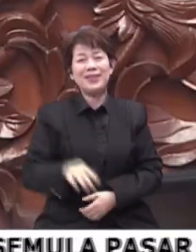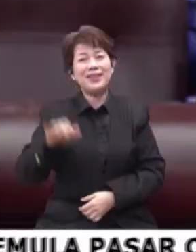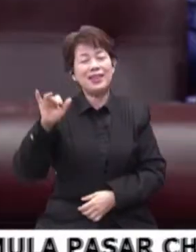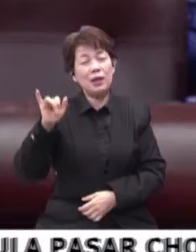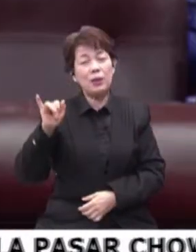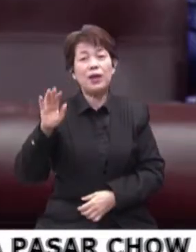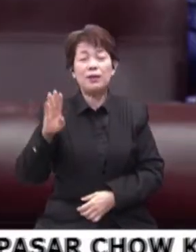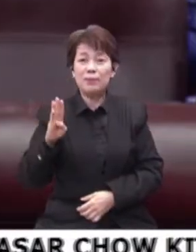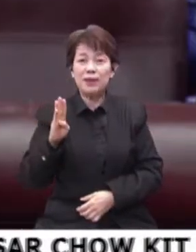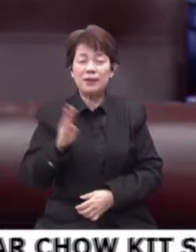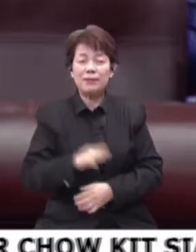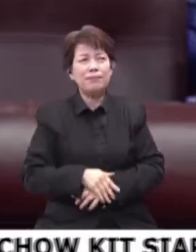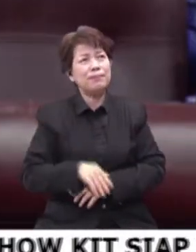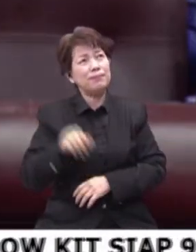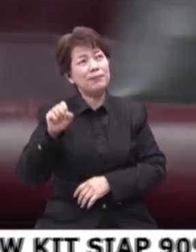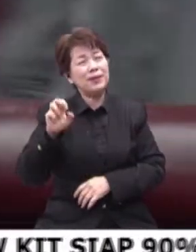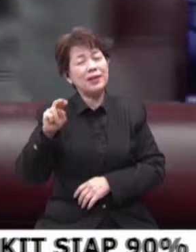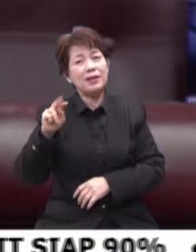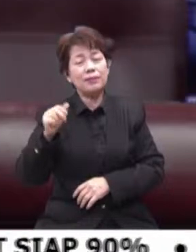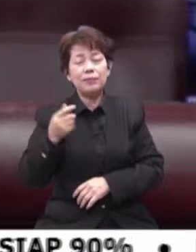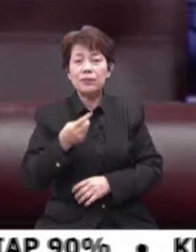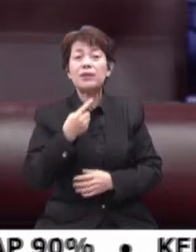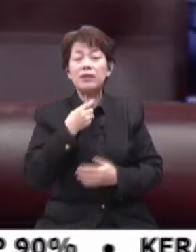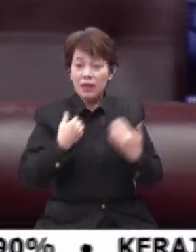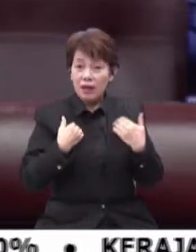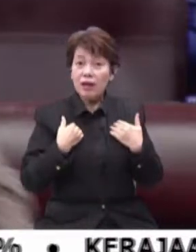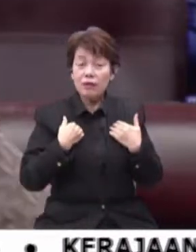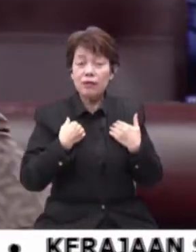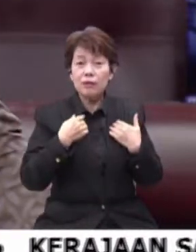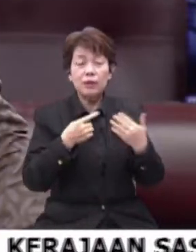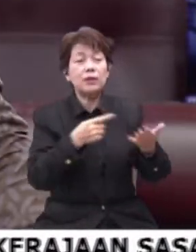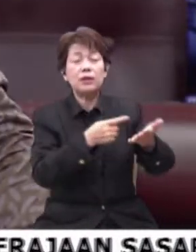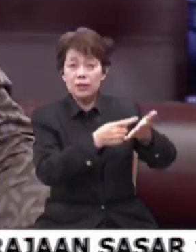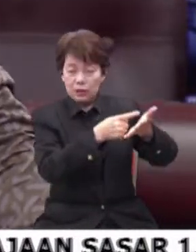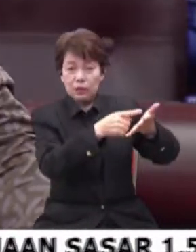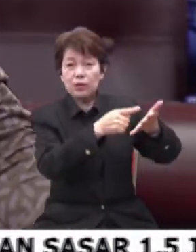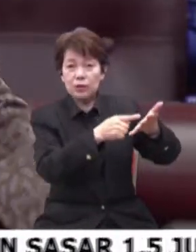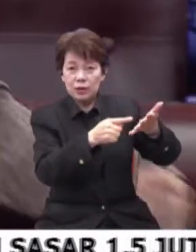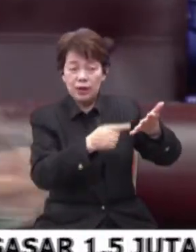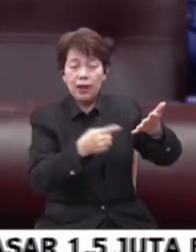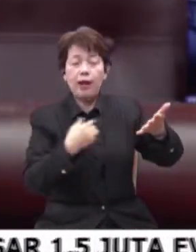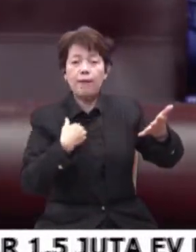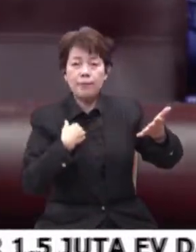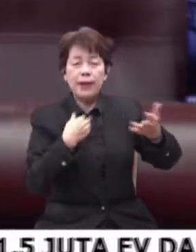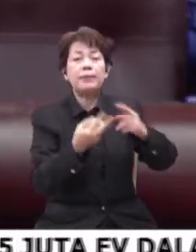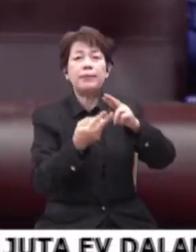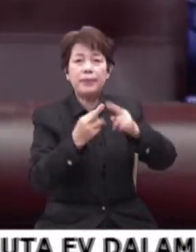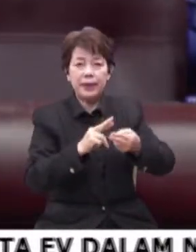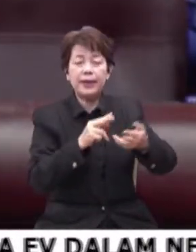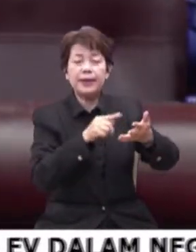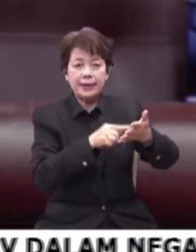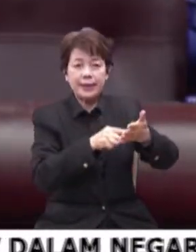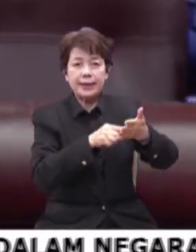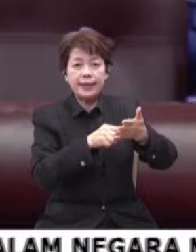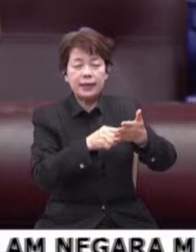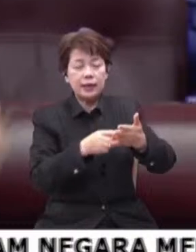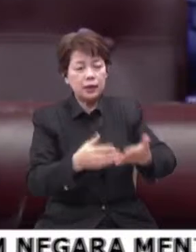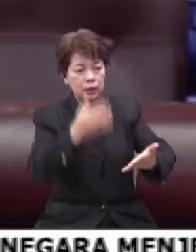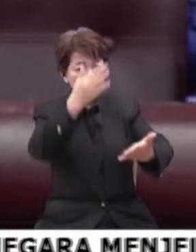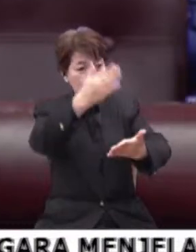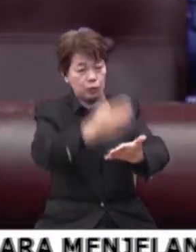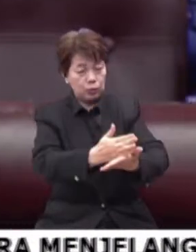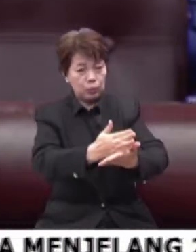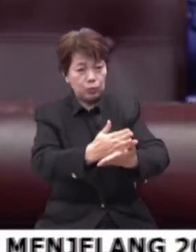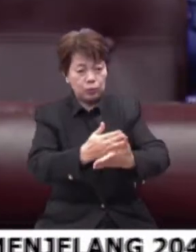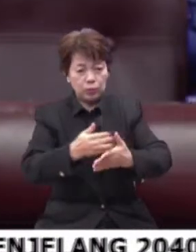sekarang ini memang ini dapat di kesan apabila dalam sekatan Jalan Raya kita ada